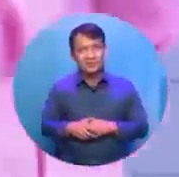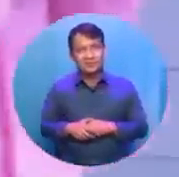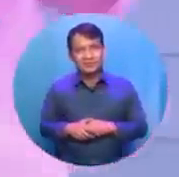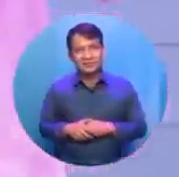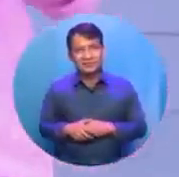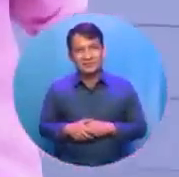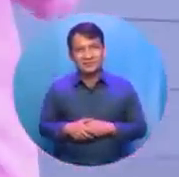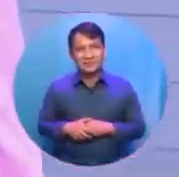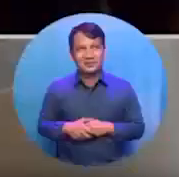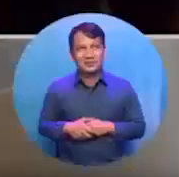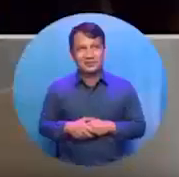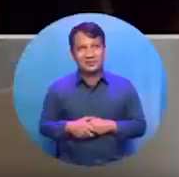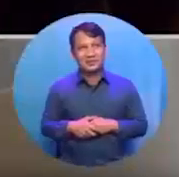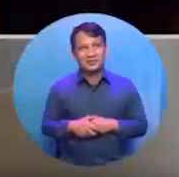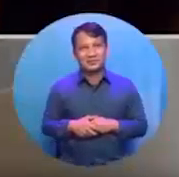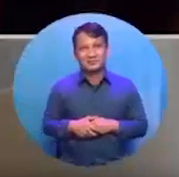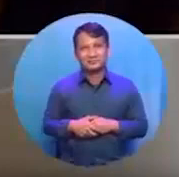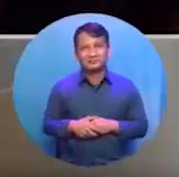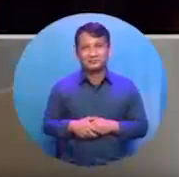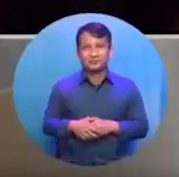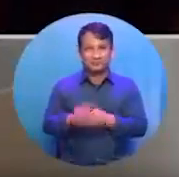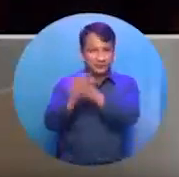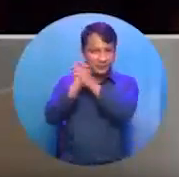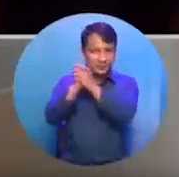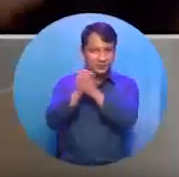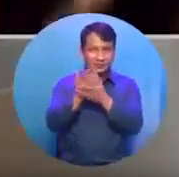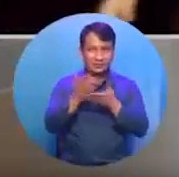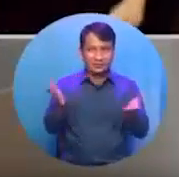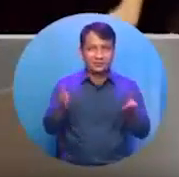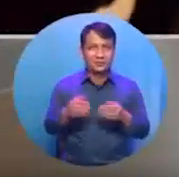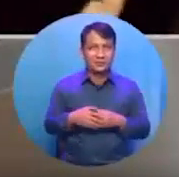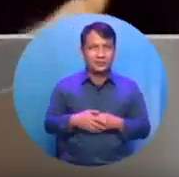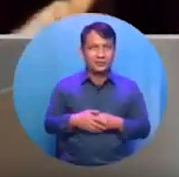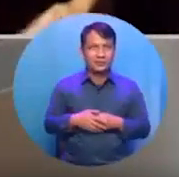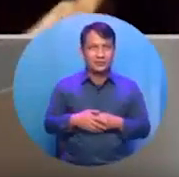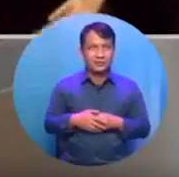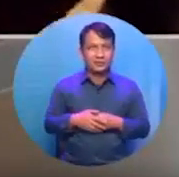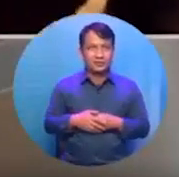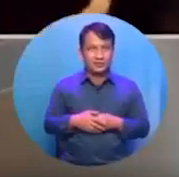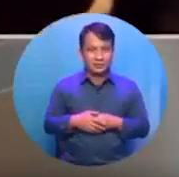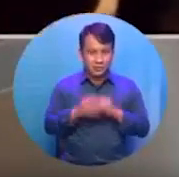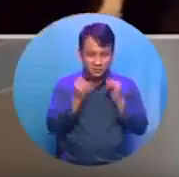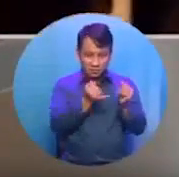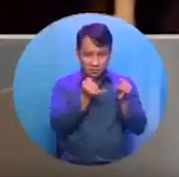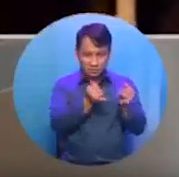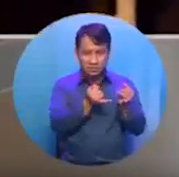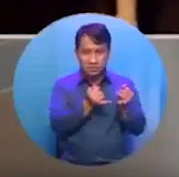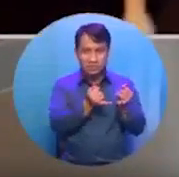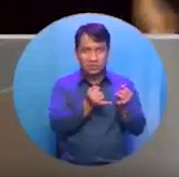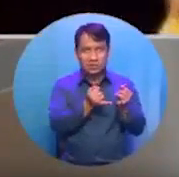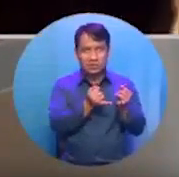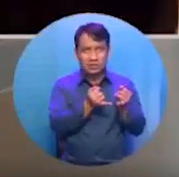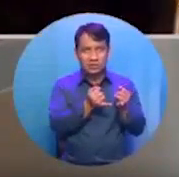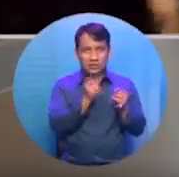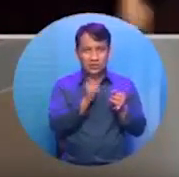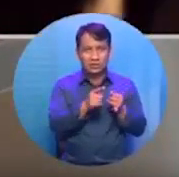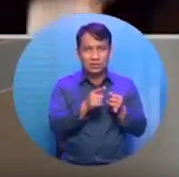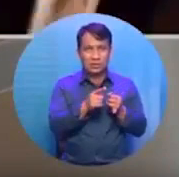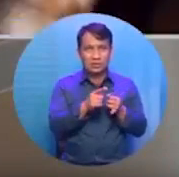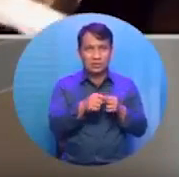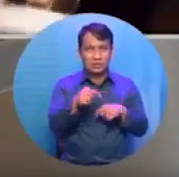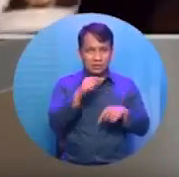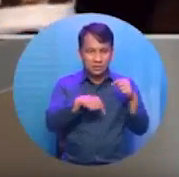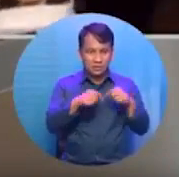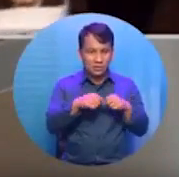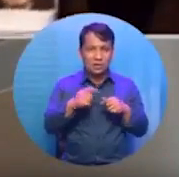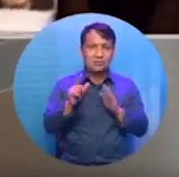Ayan. Okay. Congratulations. Yung installation ng Signal, siguro in a couple of